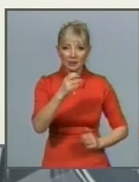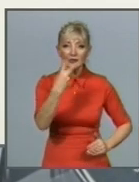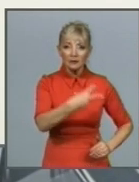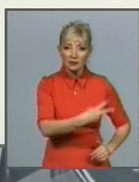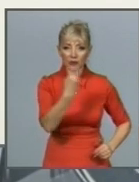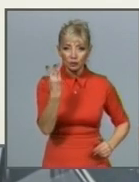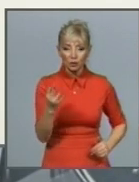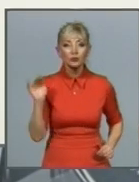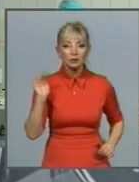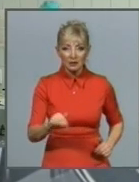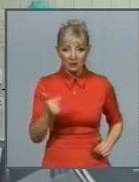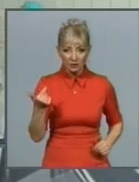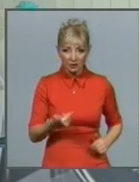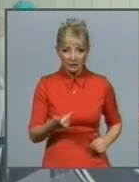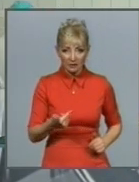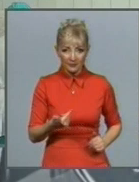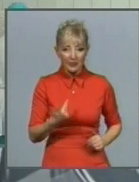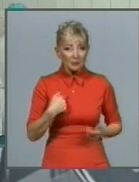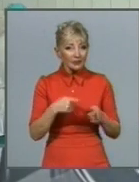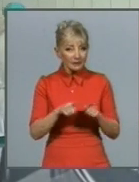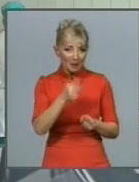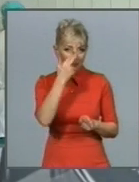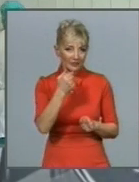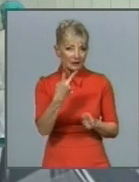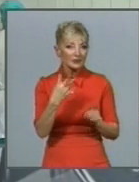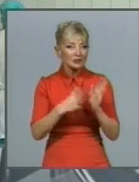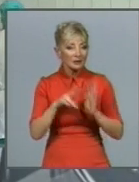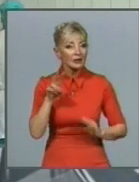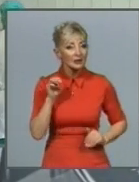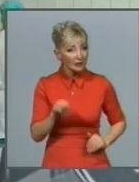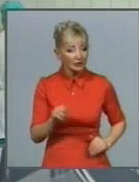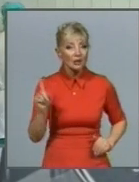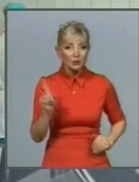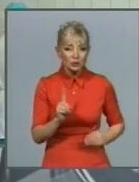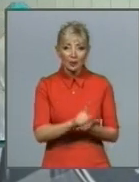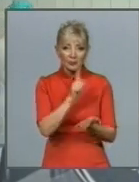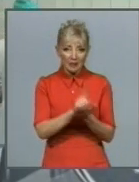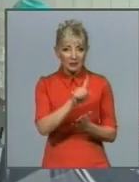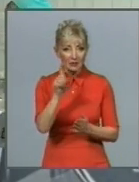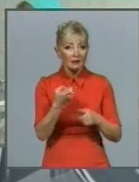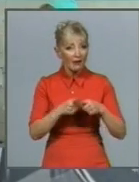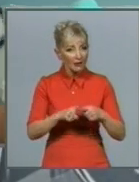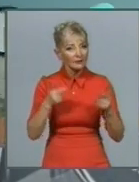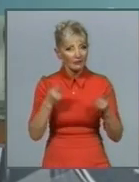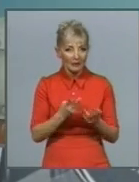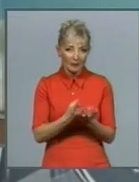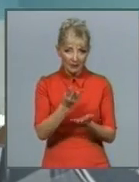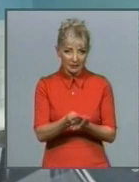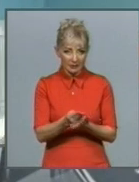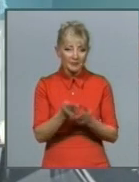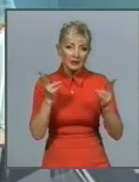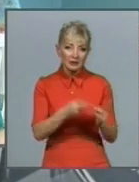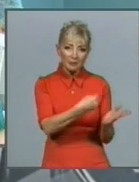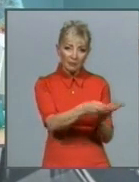23 тисяч гривень. Ми так звикли 29 років, що обов'язково за це треба сплачувати. Треба